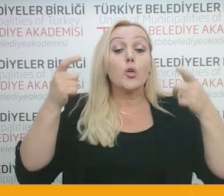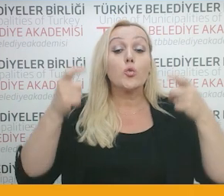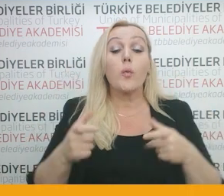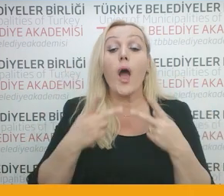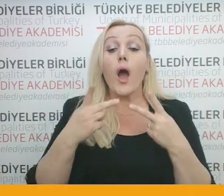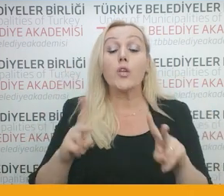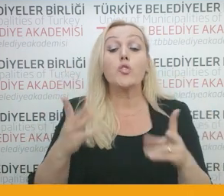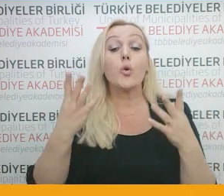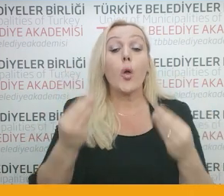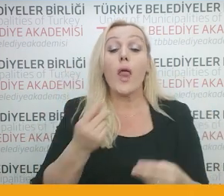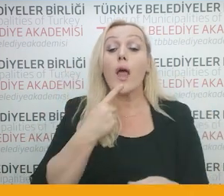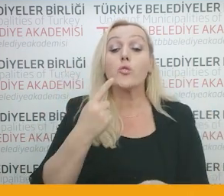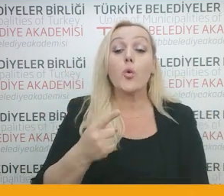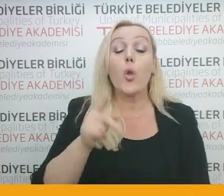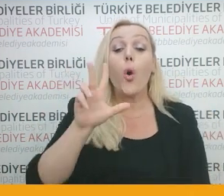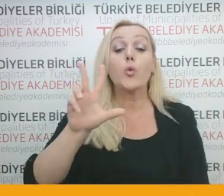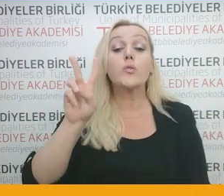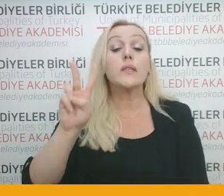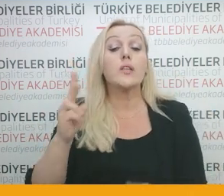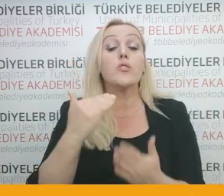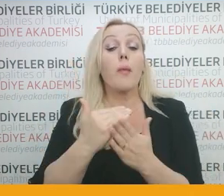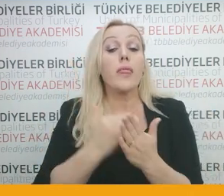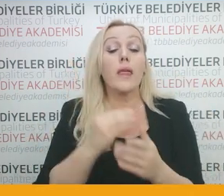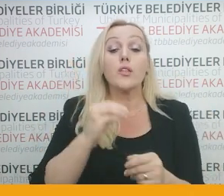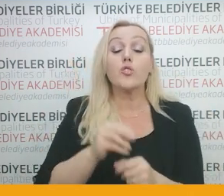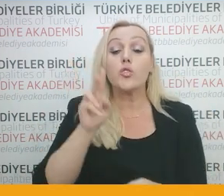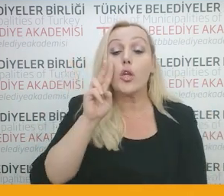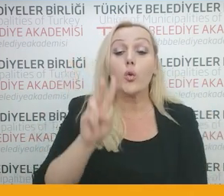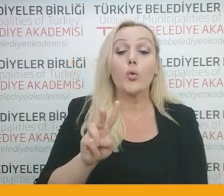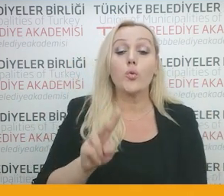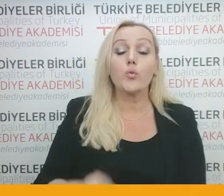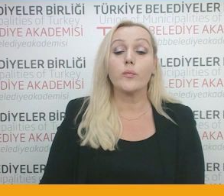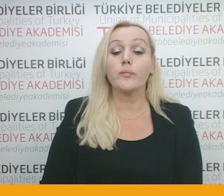şekilde ortaya koyuyor. Bunu da 32. maddede görüyoruz.